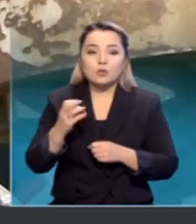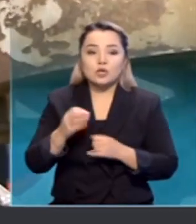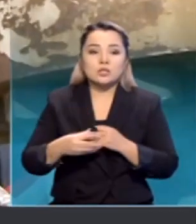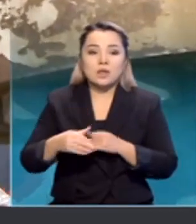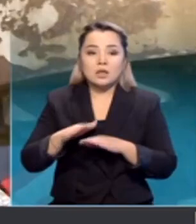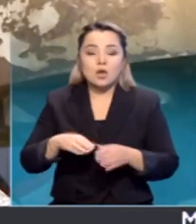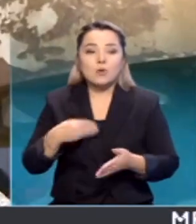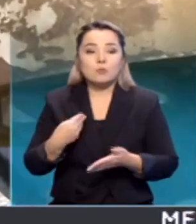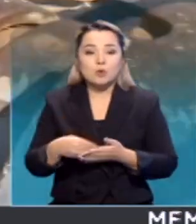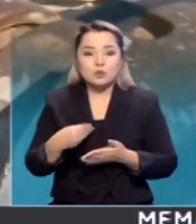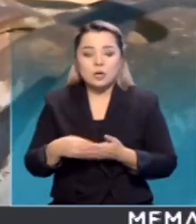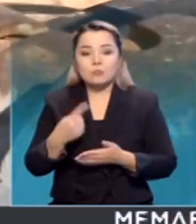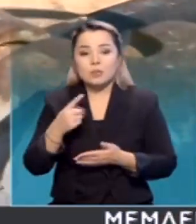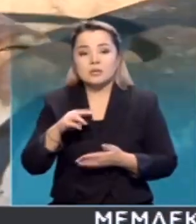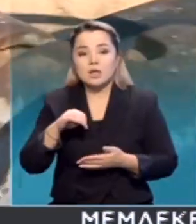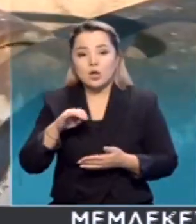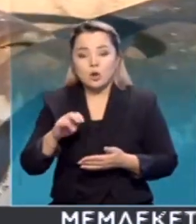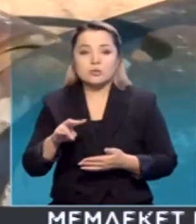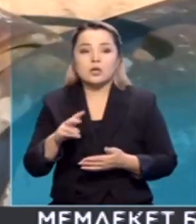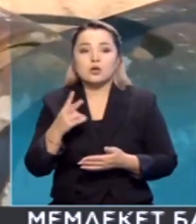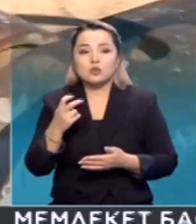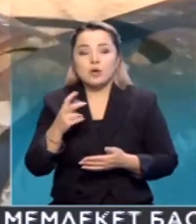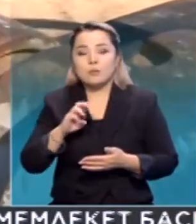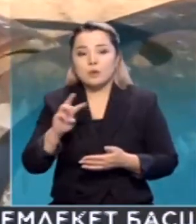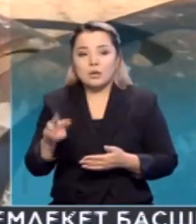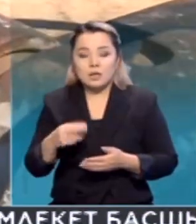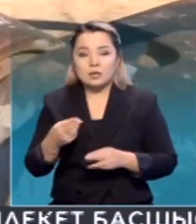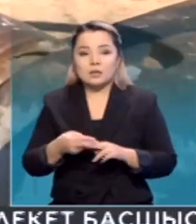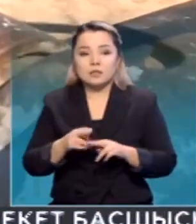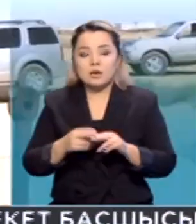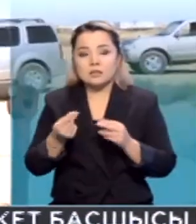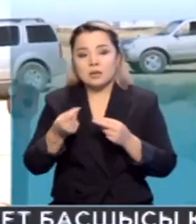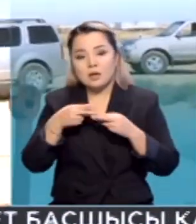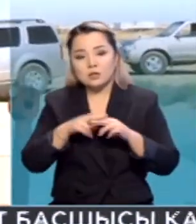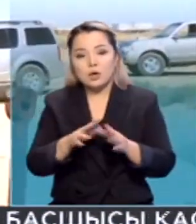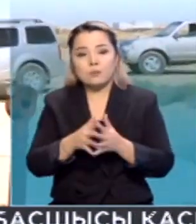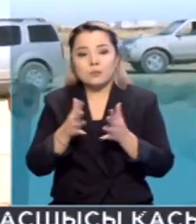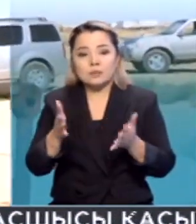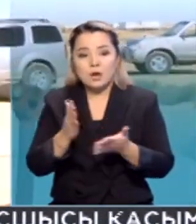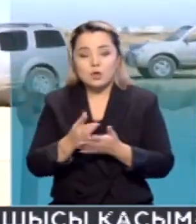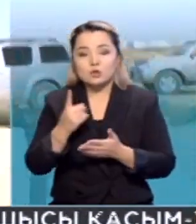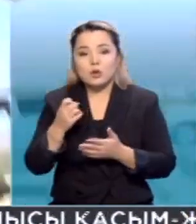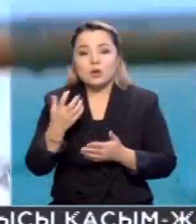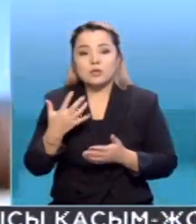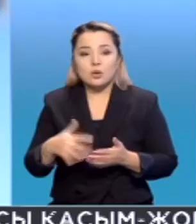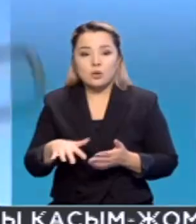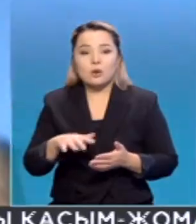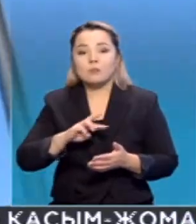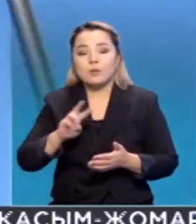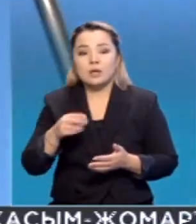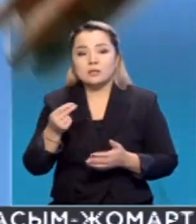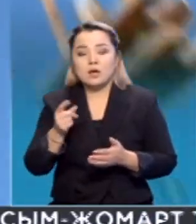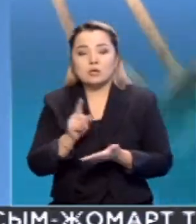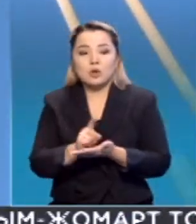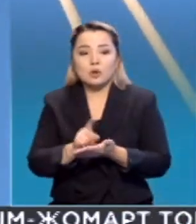жергілікті бюджетке 1 триллион 300 миллиард теңгеден аса қомақты қаржы аударды. Ал биыл 150 миллиард теңгеден аса